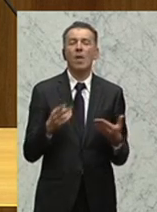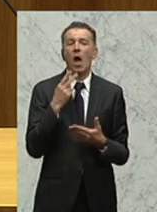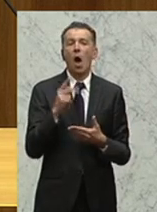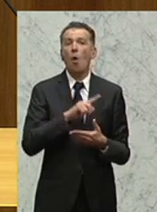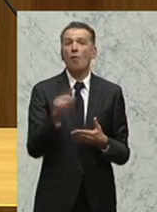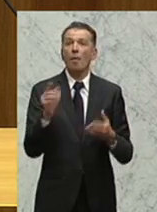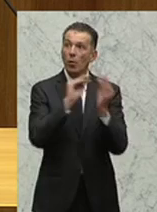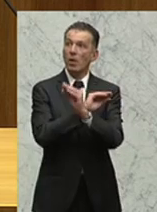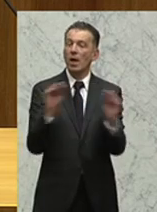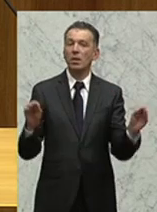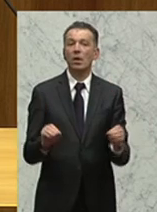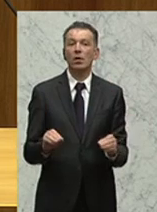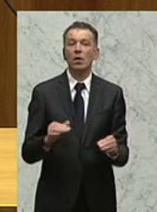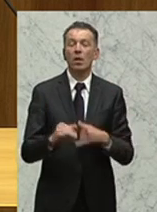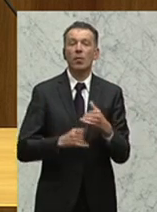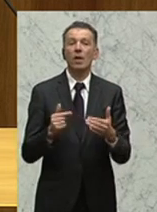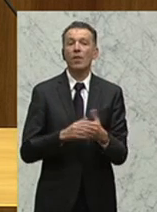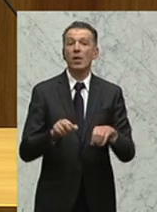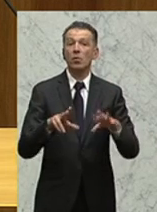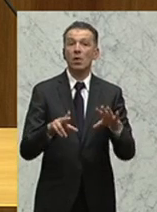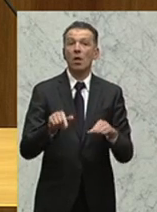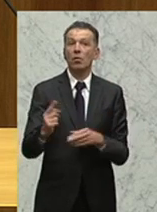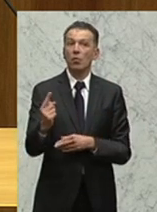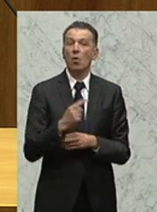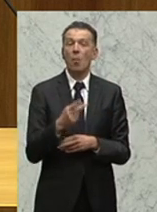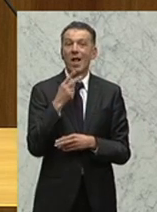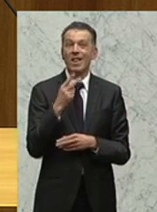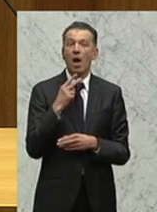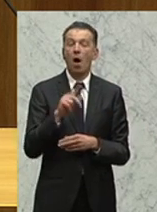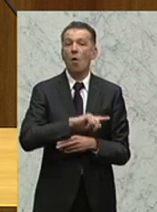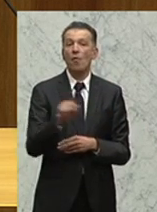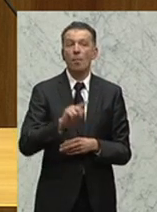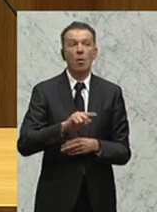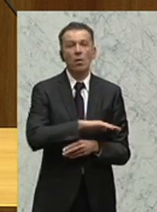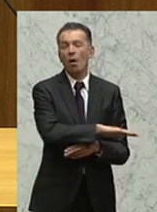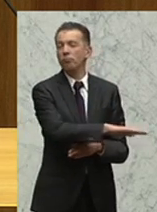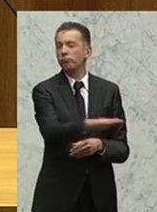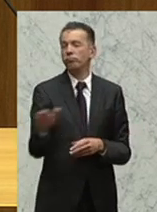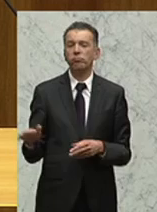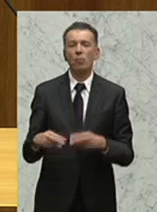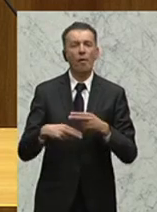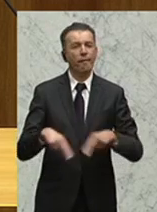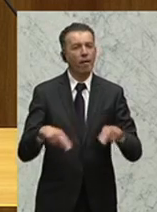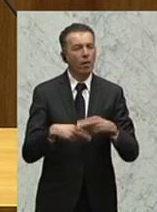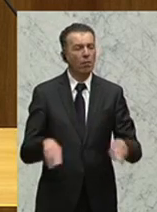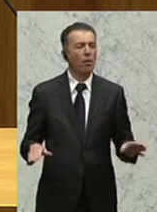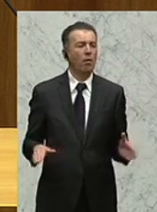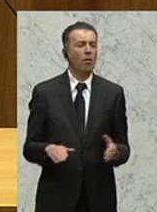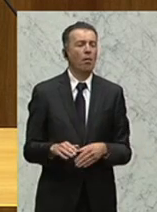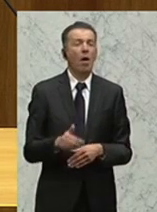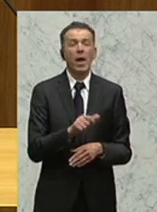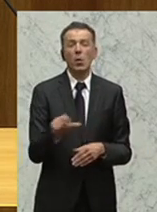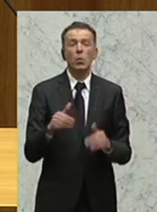ja angekündigt wurde und 2018 kommen soll. Wir haben schon gehört, dass die Wirte und Wirtinnen also